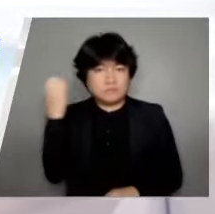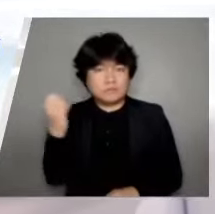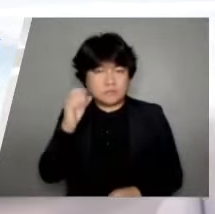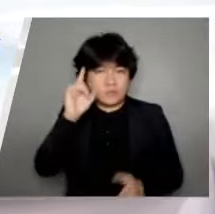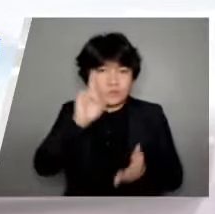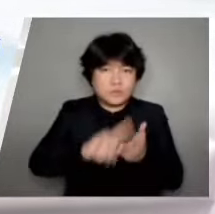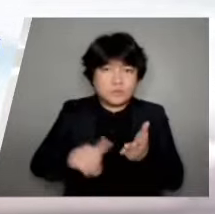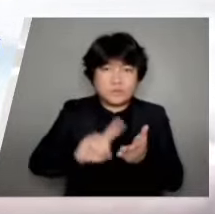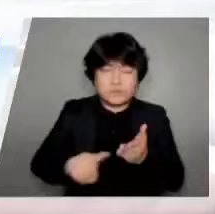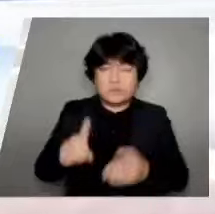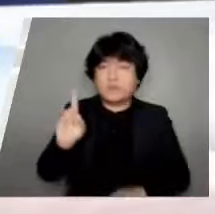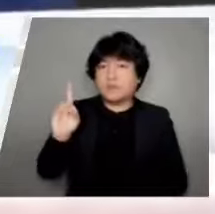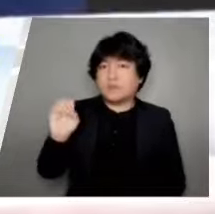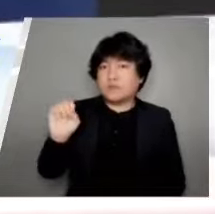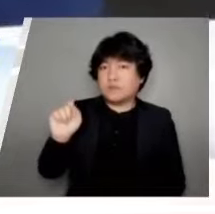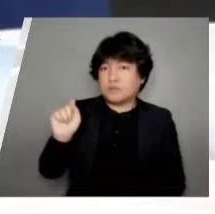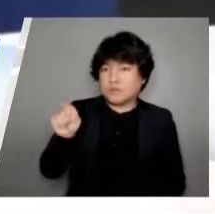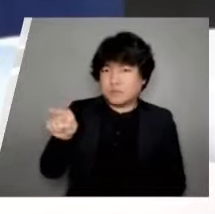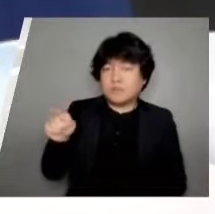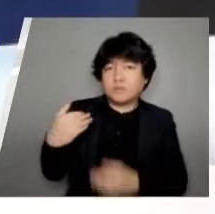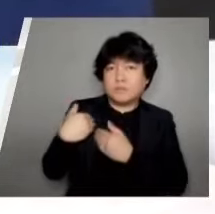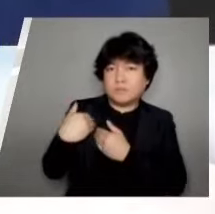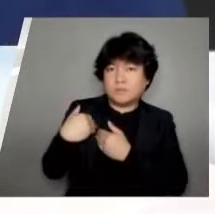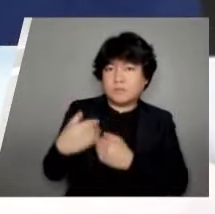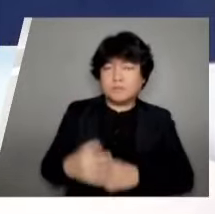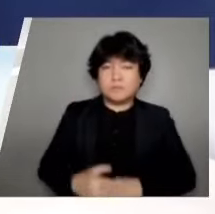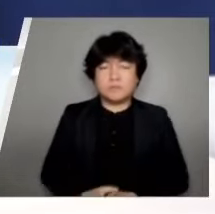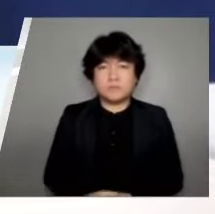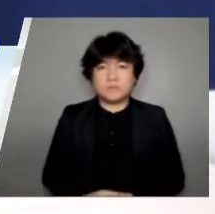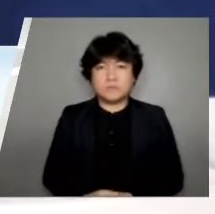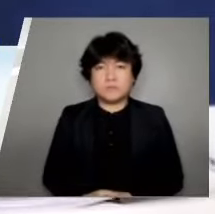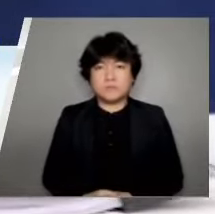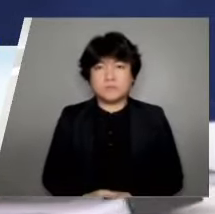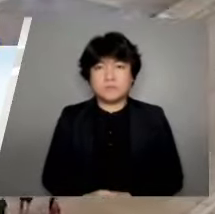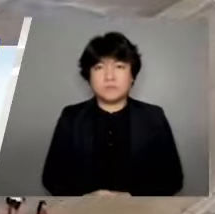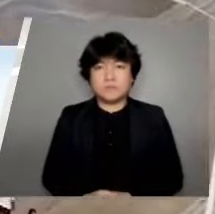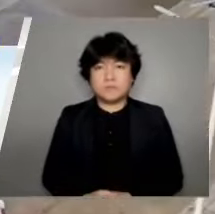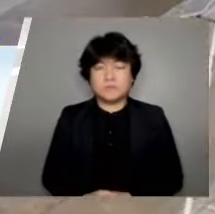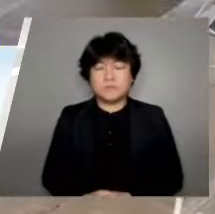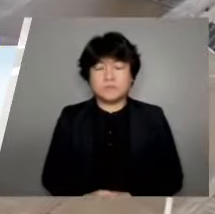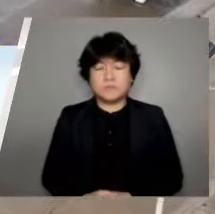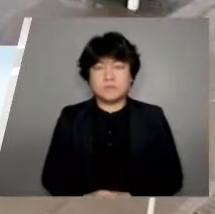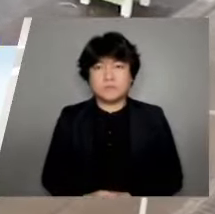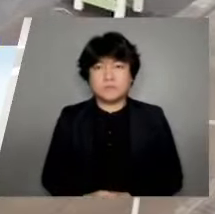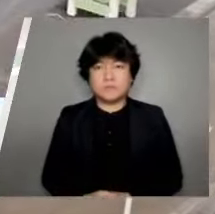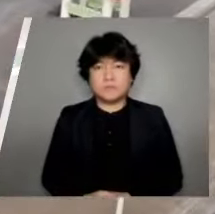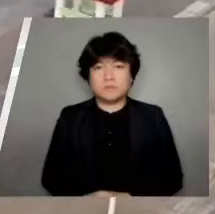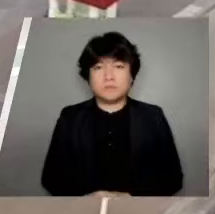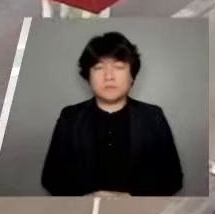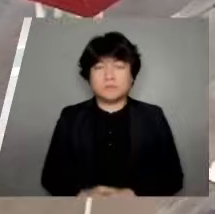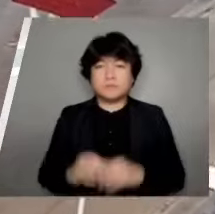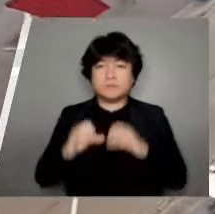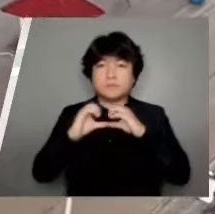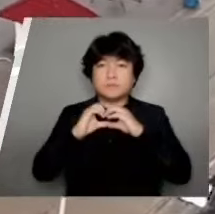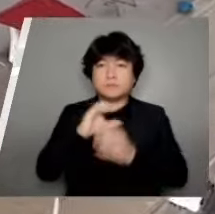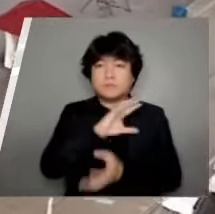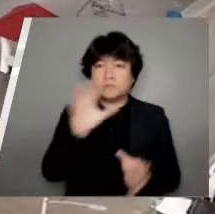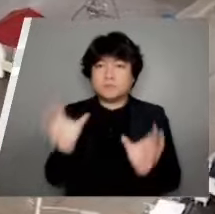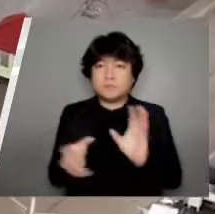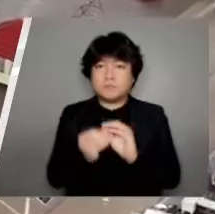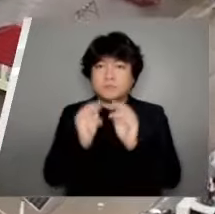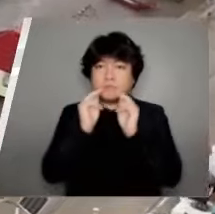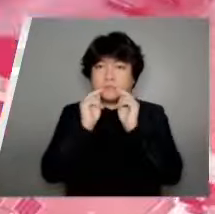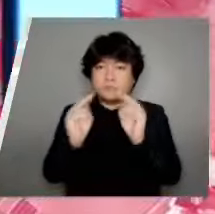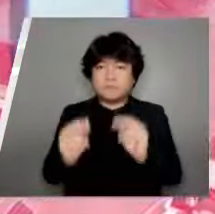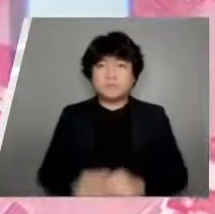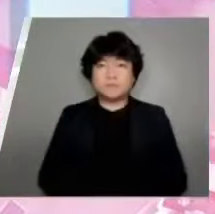DOST maybe can also make some determinations on that. Para sa GMA Integrated News, ako si Raffy Tima,